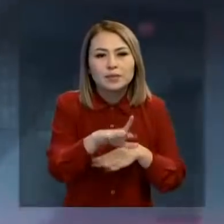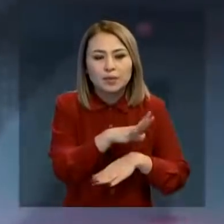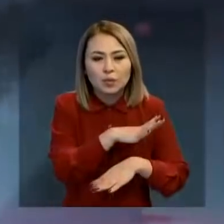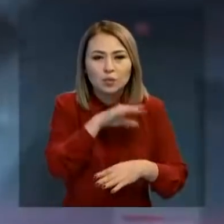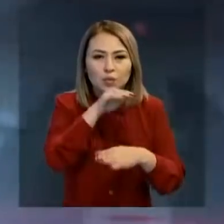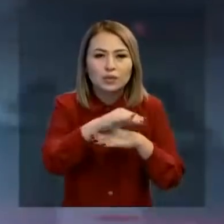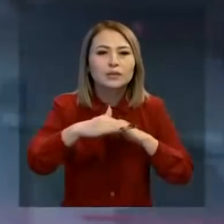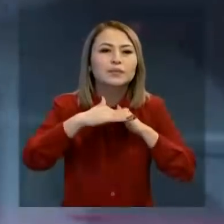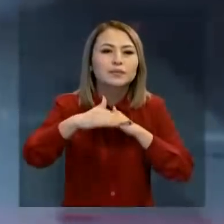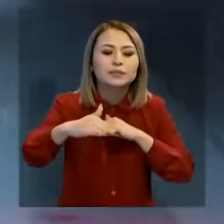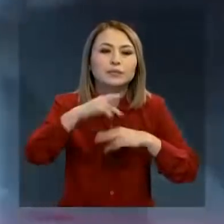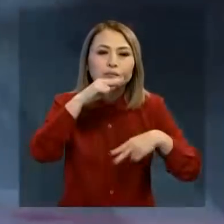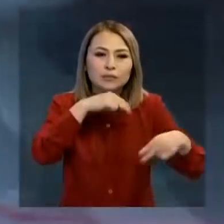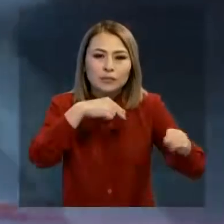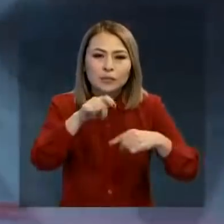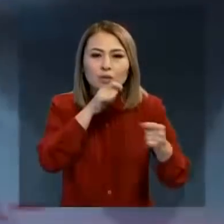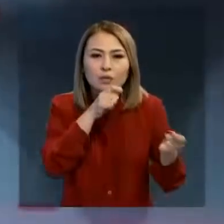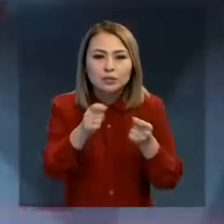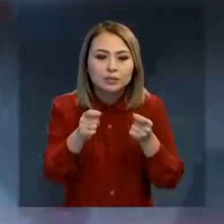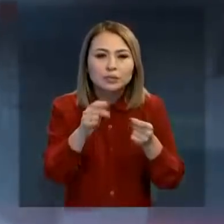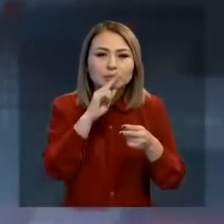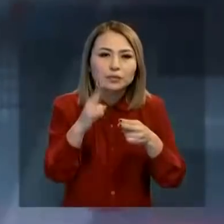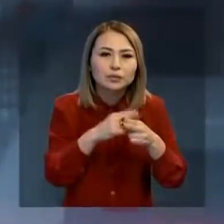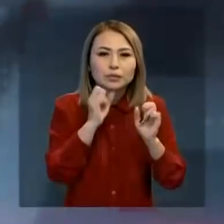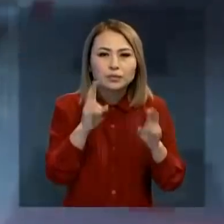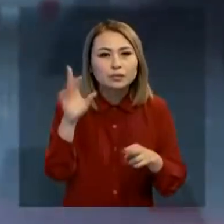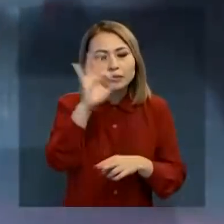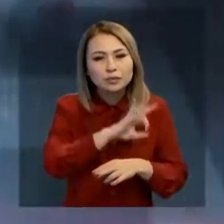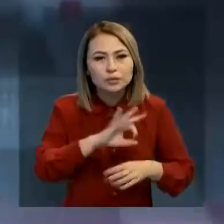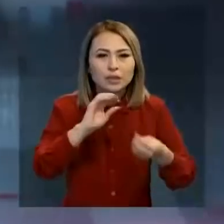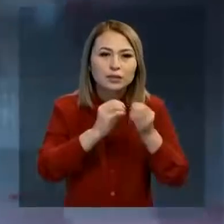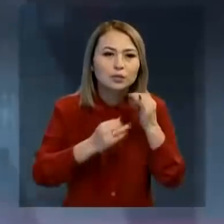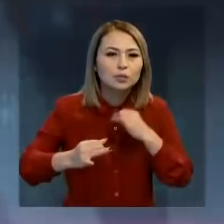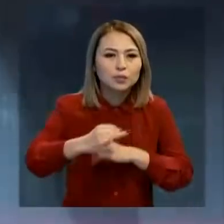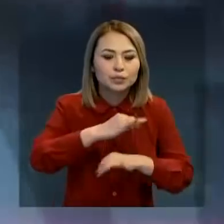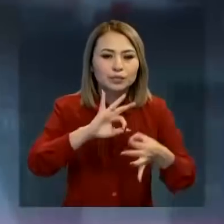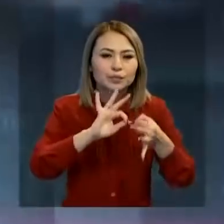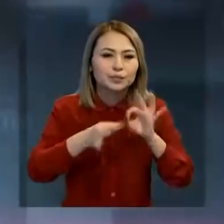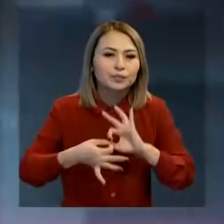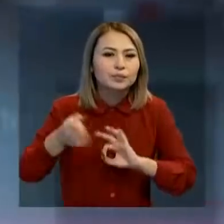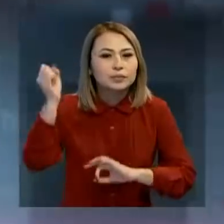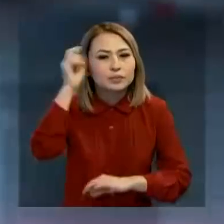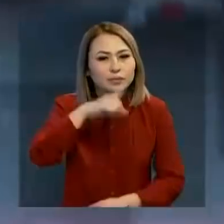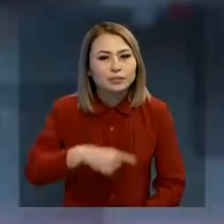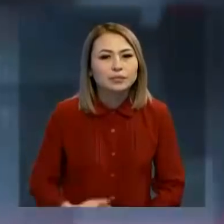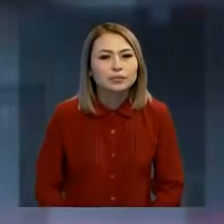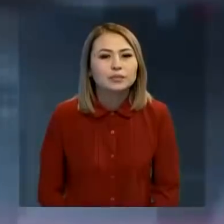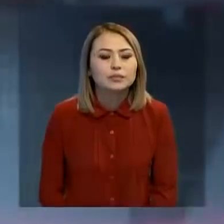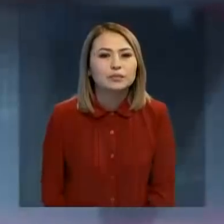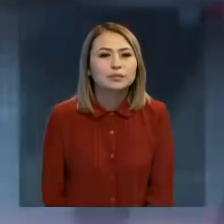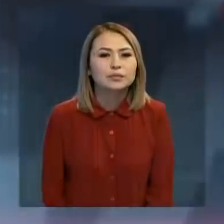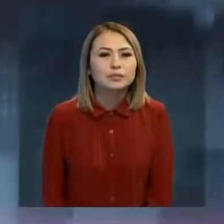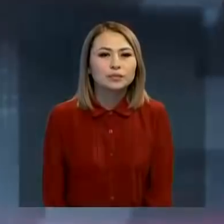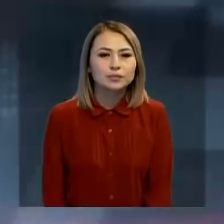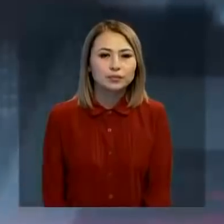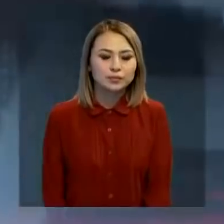осындай тапсырма берді. Сондай-ақ елдің азық-түлік қауіпсіздігін қамту мәселесіне де тоқталды. Әріптесім Талғатбек Әбдіқожа рет-ретімен айтып